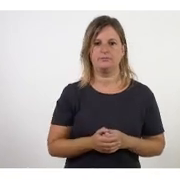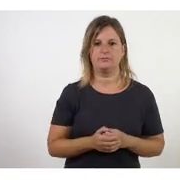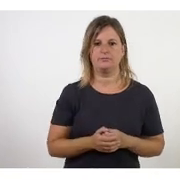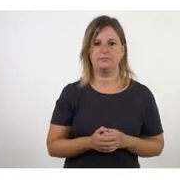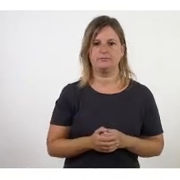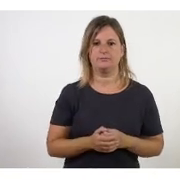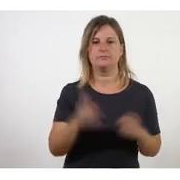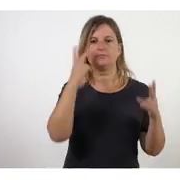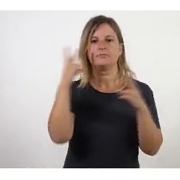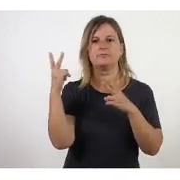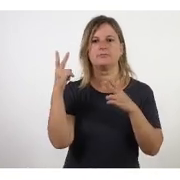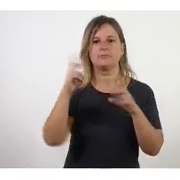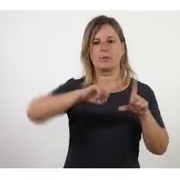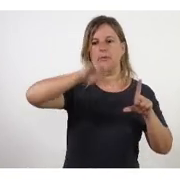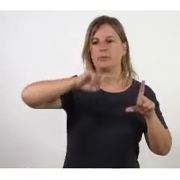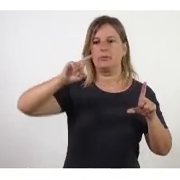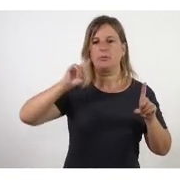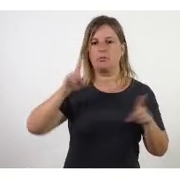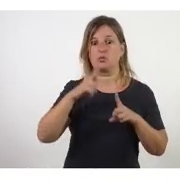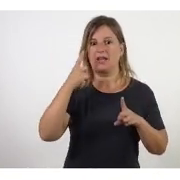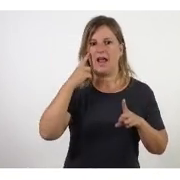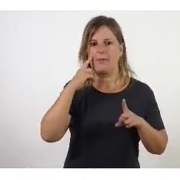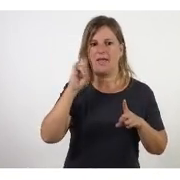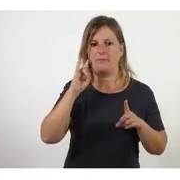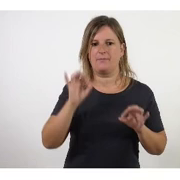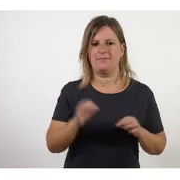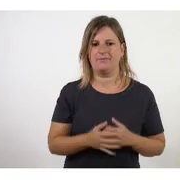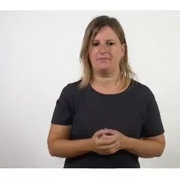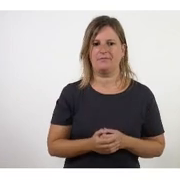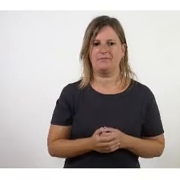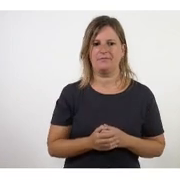prèvia de la música. Espero que no soni, baixaré una mica el volum.